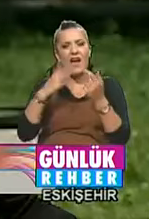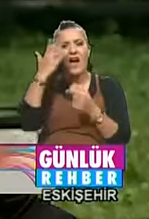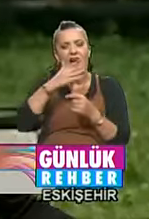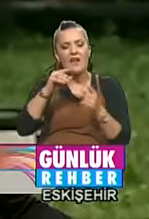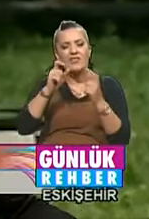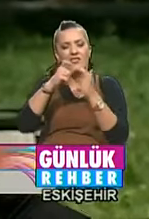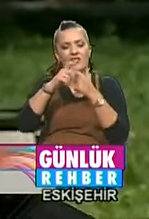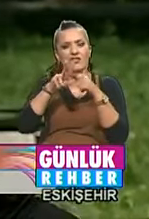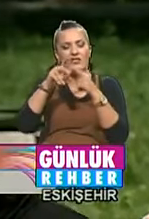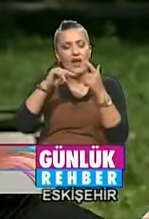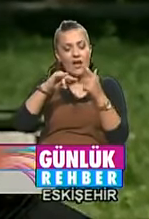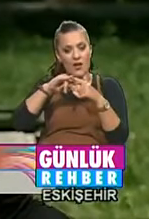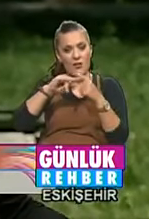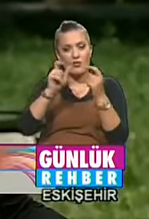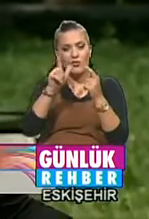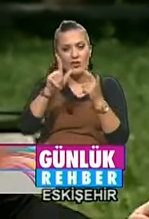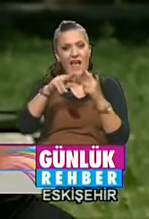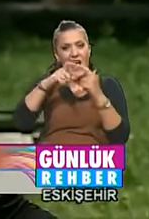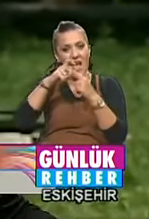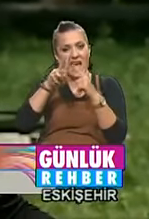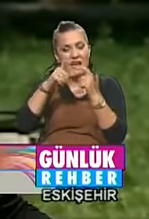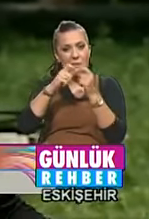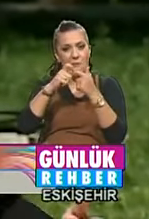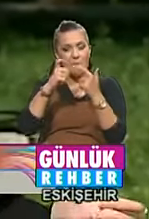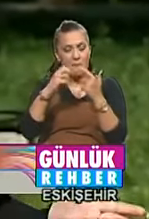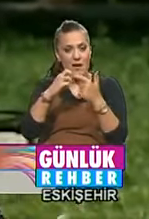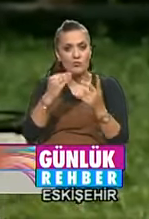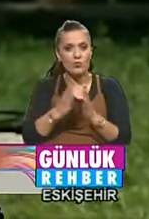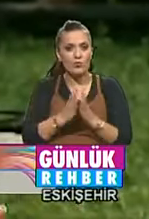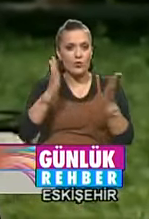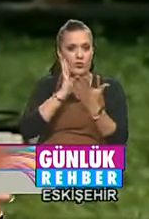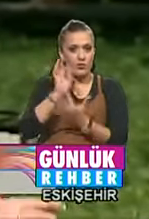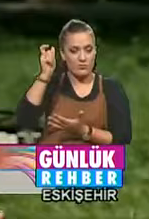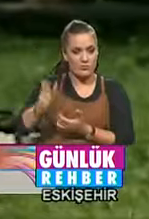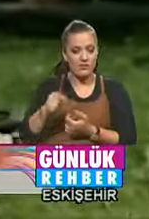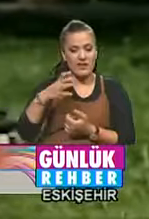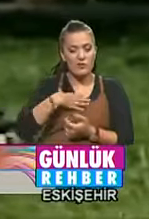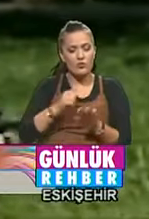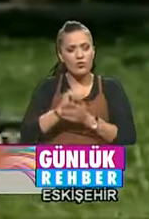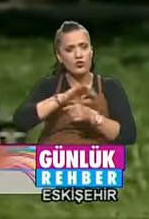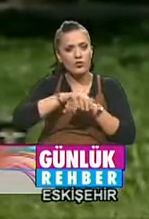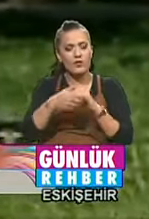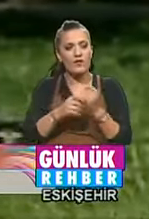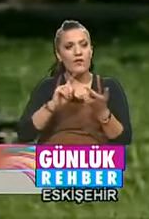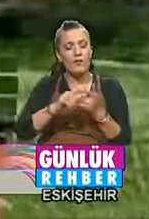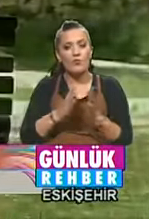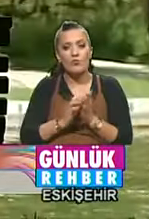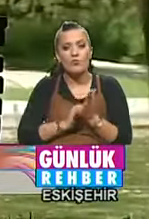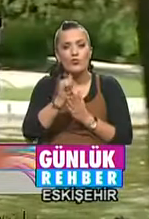Ekber olarak adlandırılmış büyük bir zat, kendisi de bütün dünyaya ve bütün